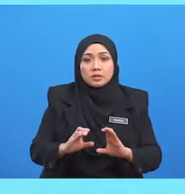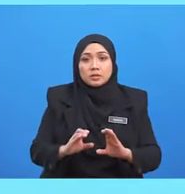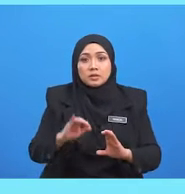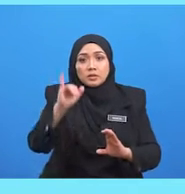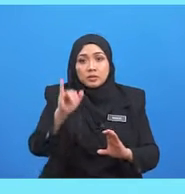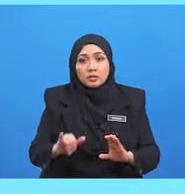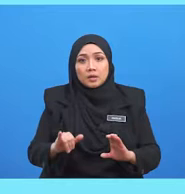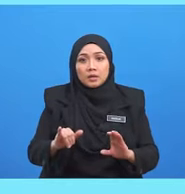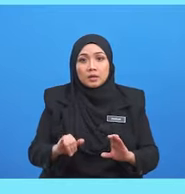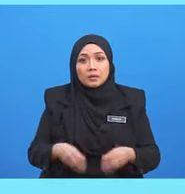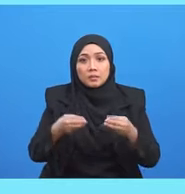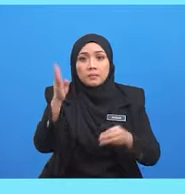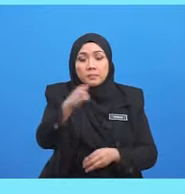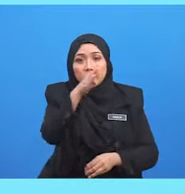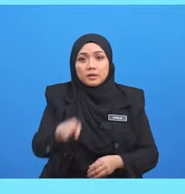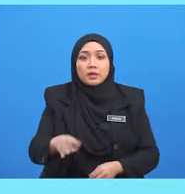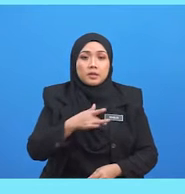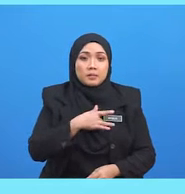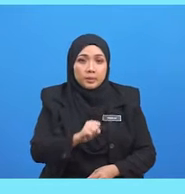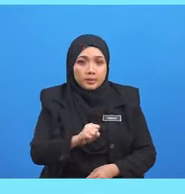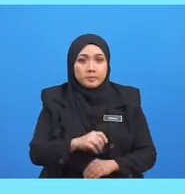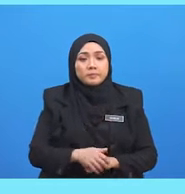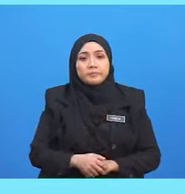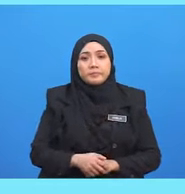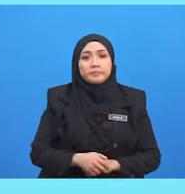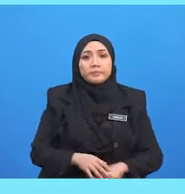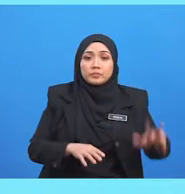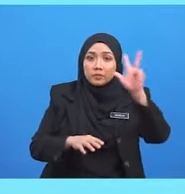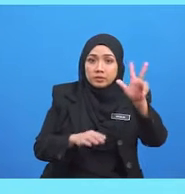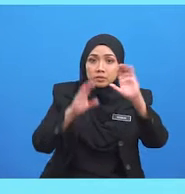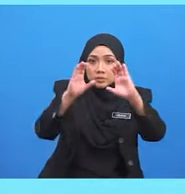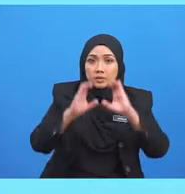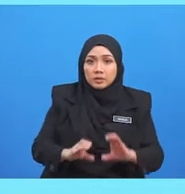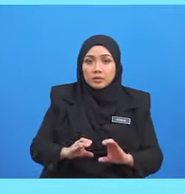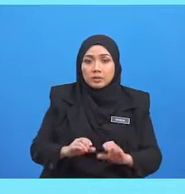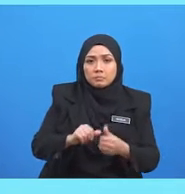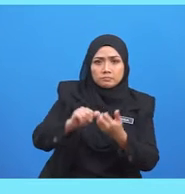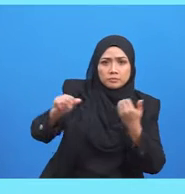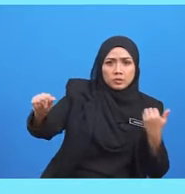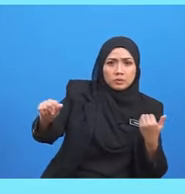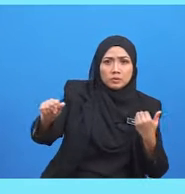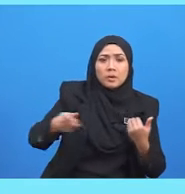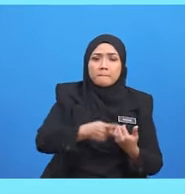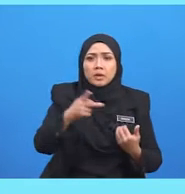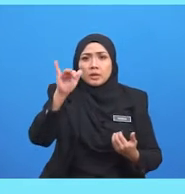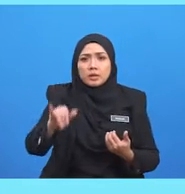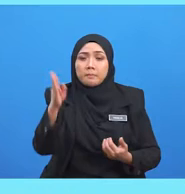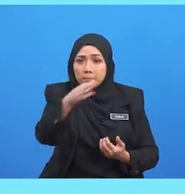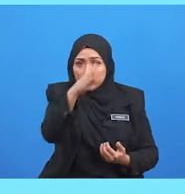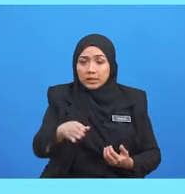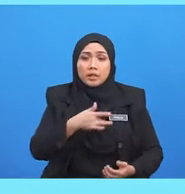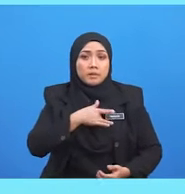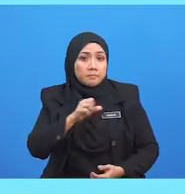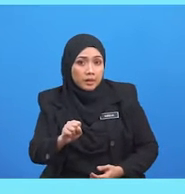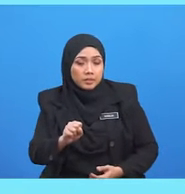yang membatalkan iman. Jawapannya ialah tiga cara menjauhi perkara yang membatalkan